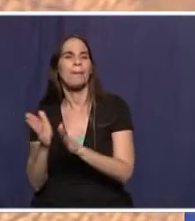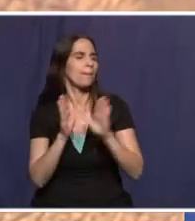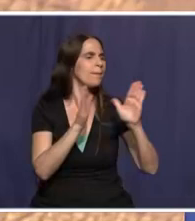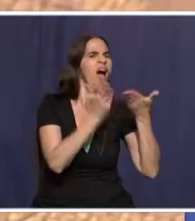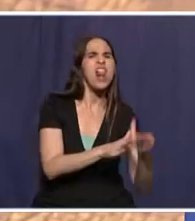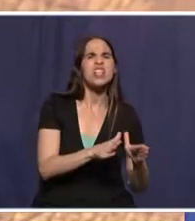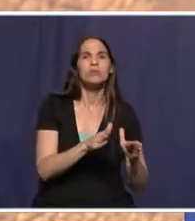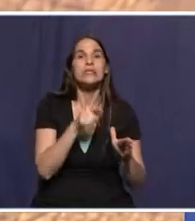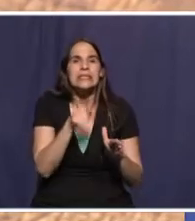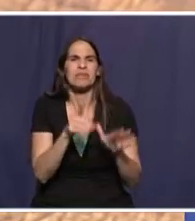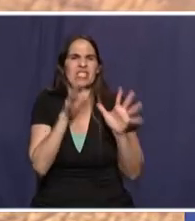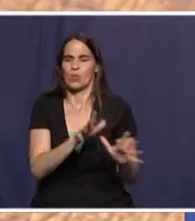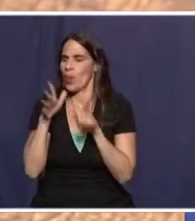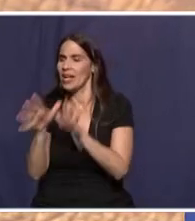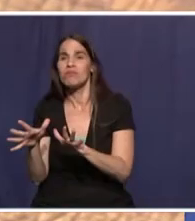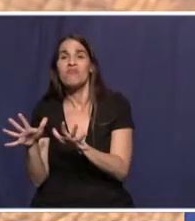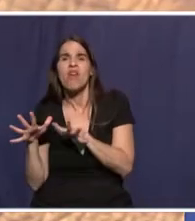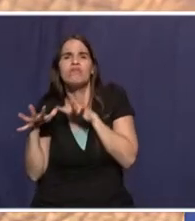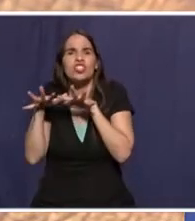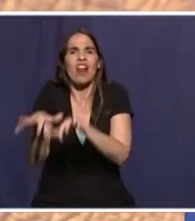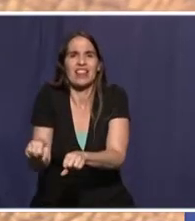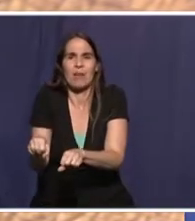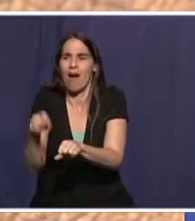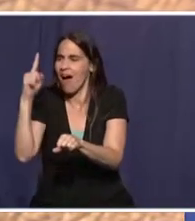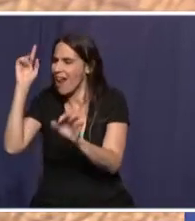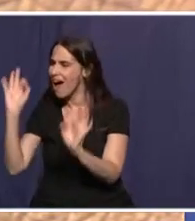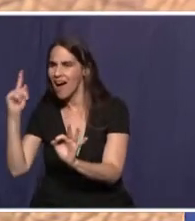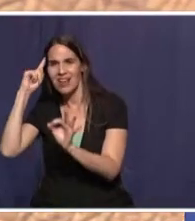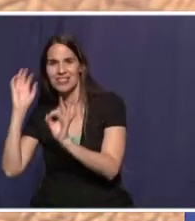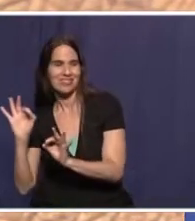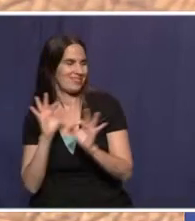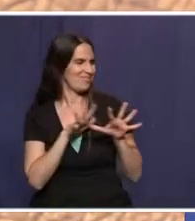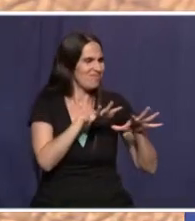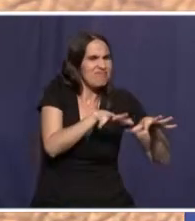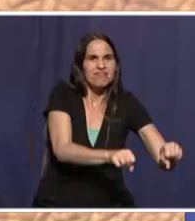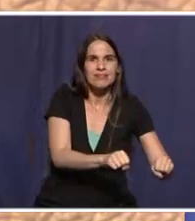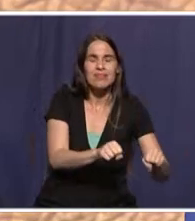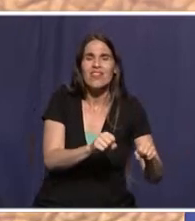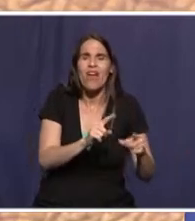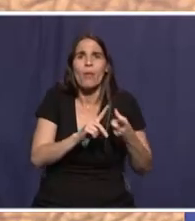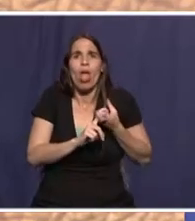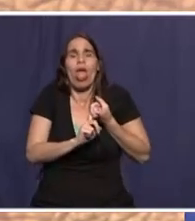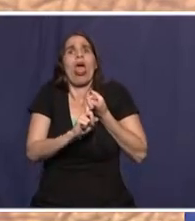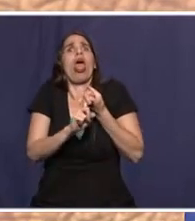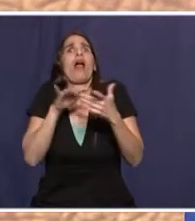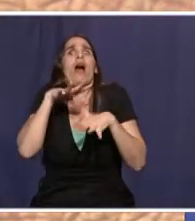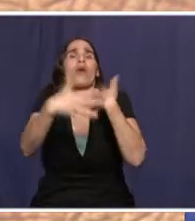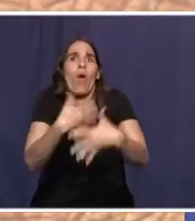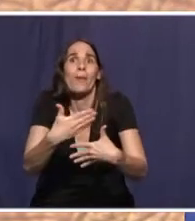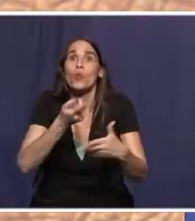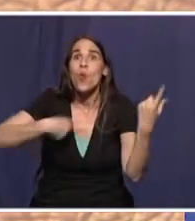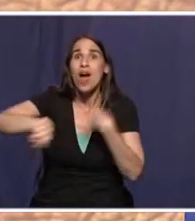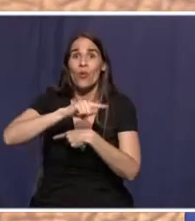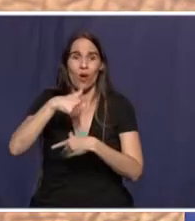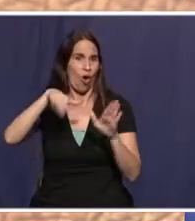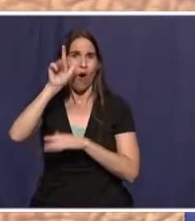הם משתלטים לבדם על הקול השפוי, על הקול השפוי של הציבור, וגוררים את כולנו, הרוב, השפוי,